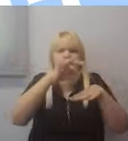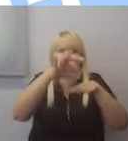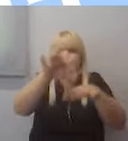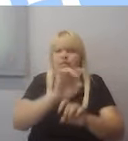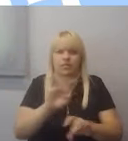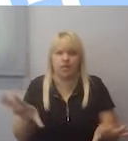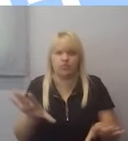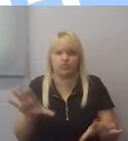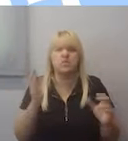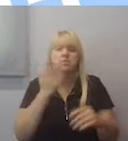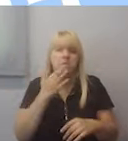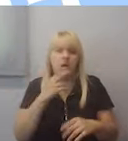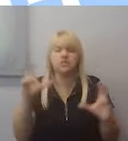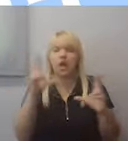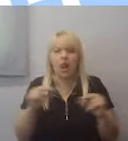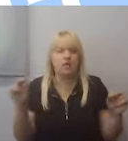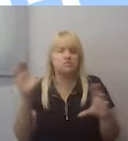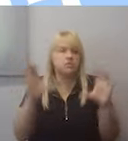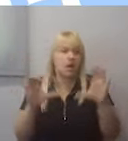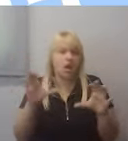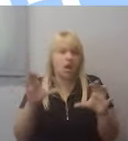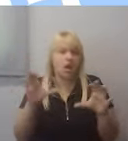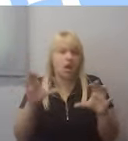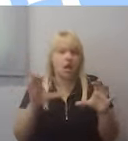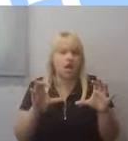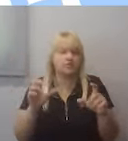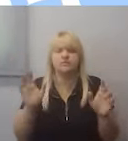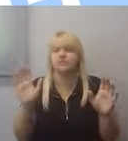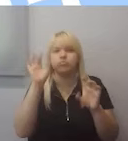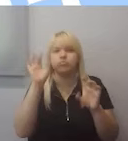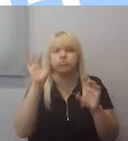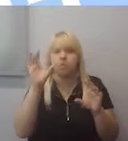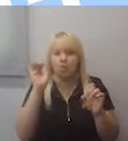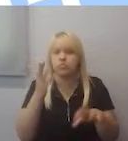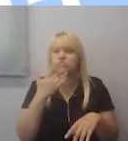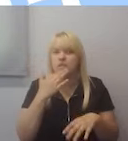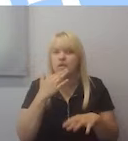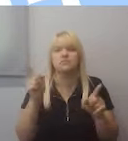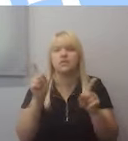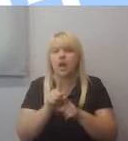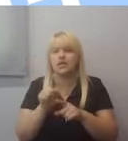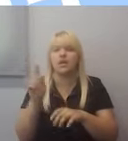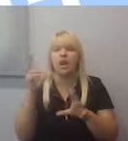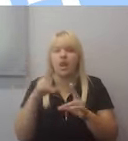bet arī laimes lācis neatnāks mēs redzējām kā mēs cīnījāmies covidā